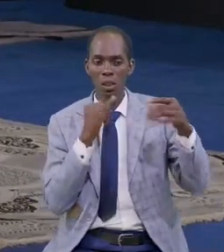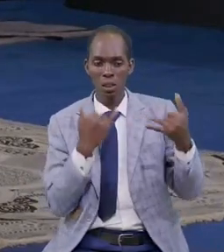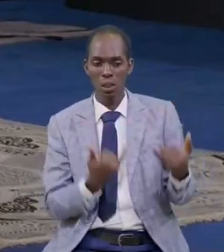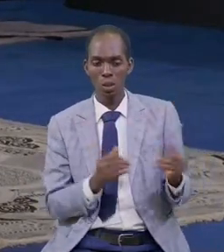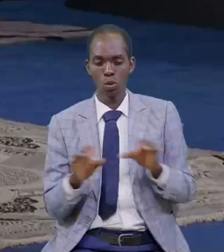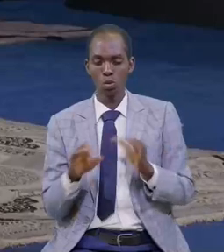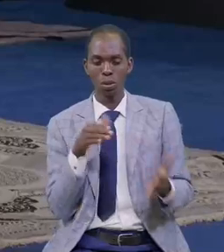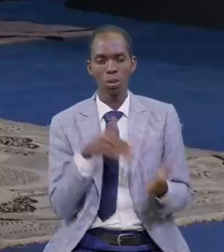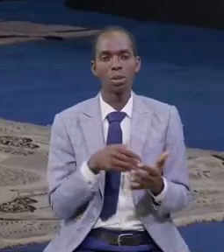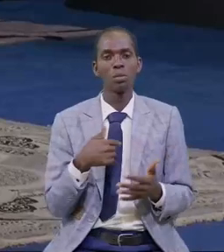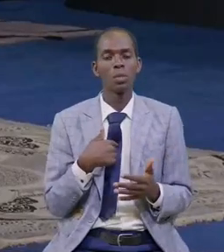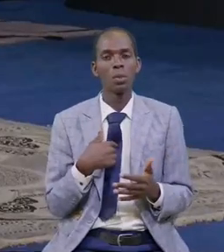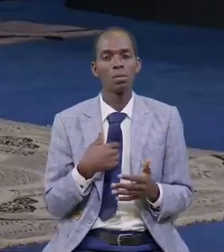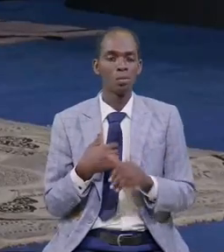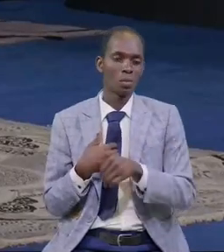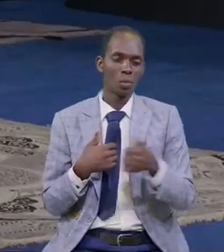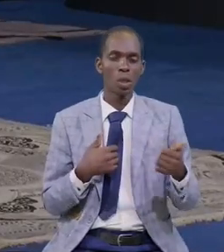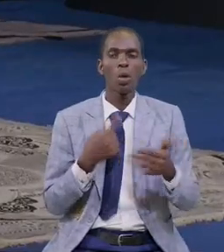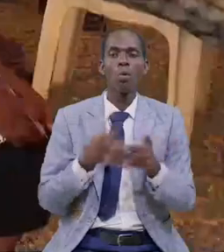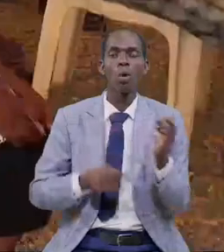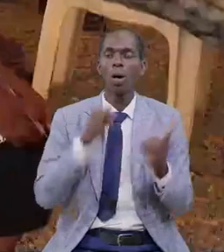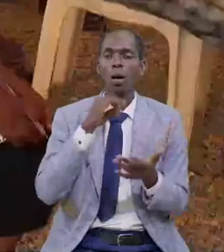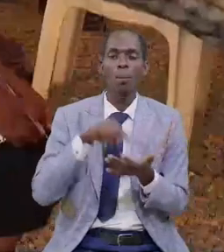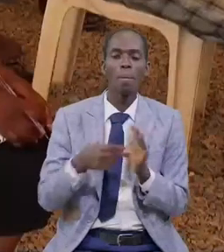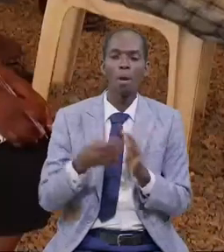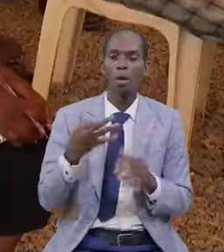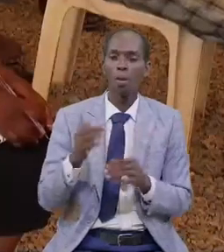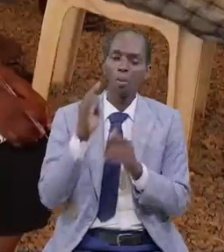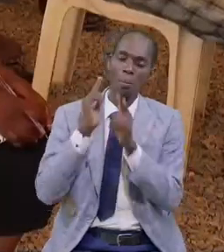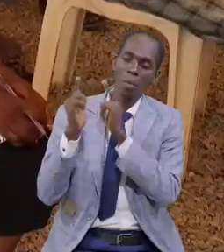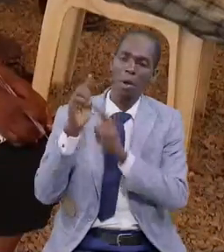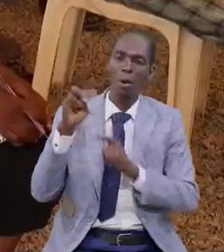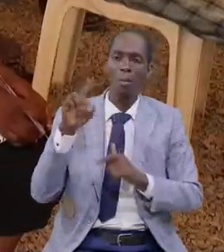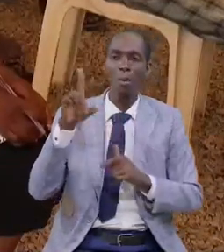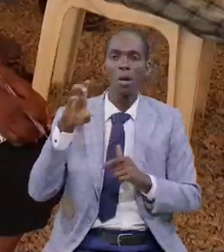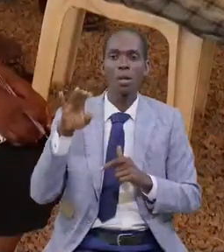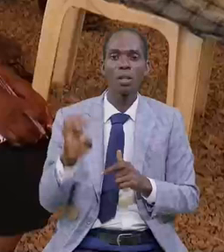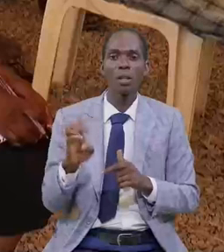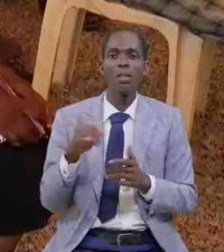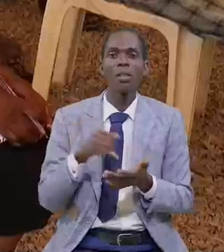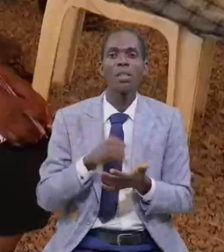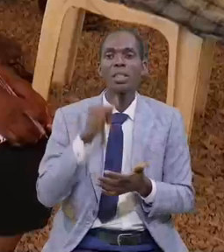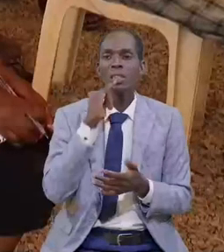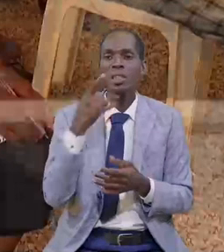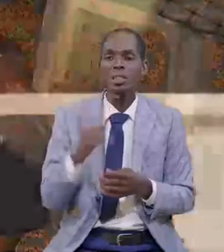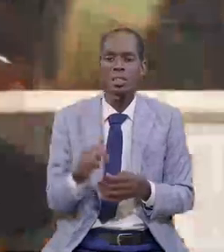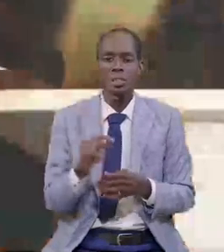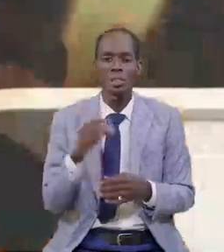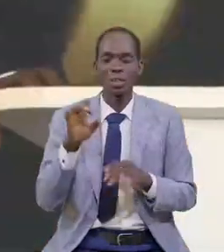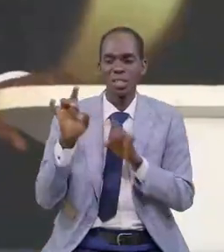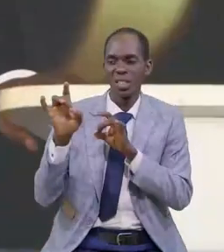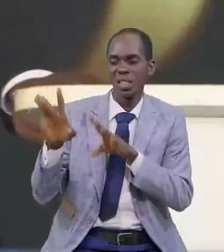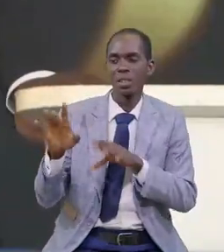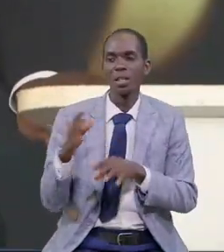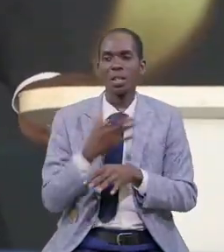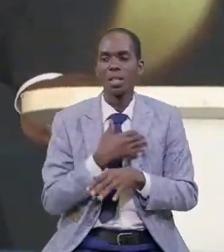fait contre moi qu'est-ce que la malice c'est la haine c'est le mal que les gens